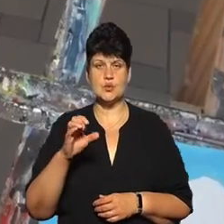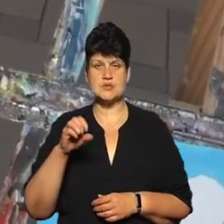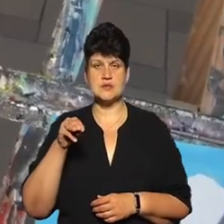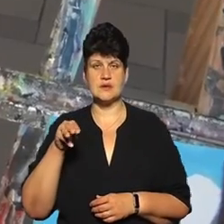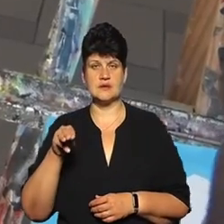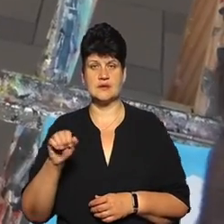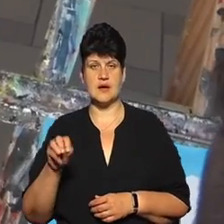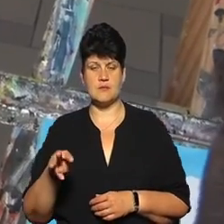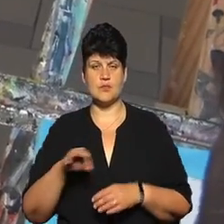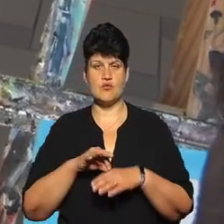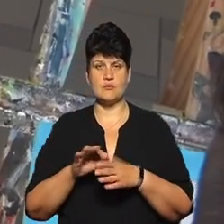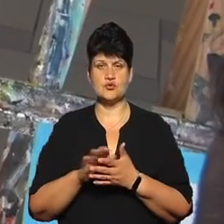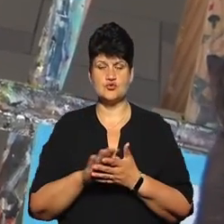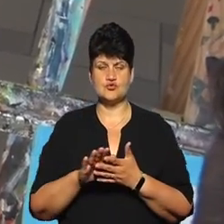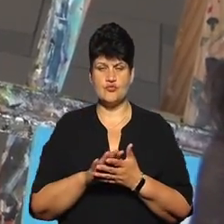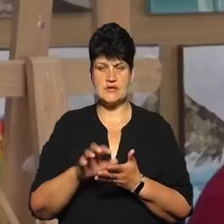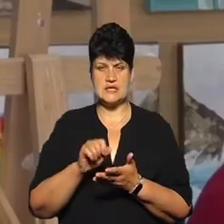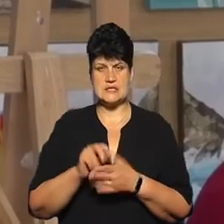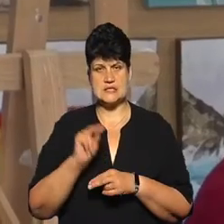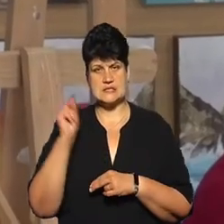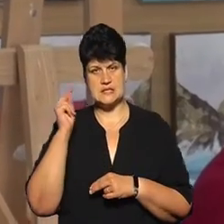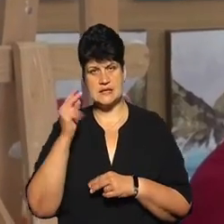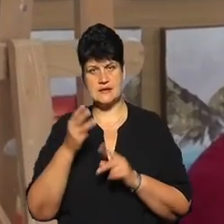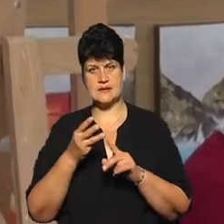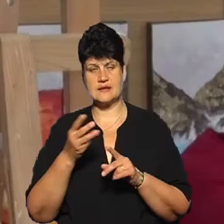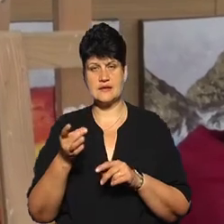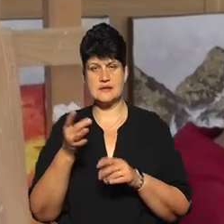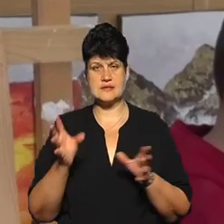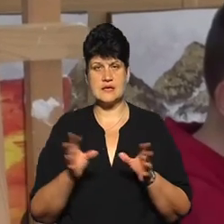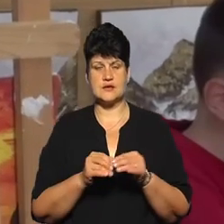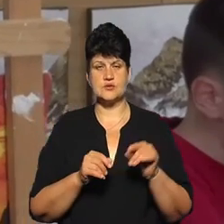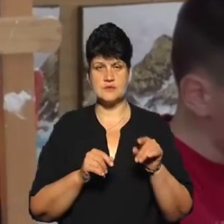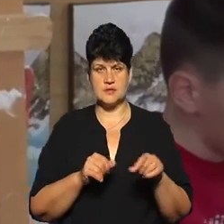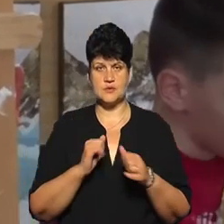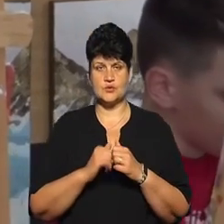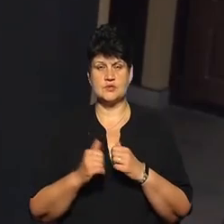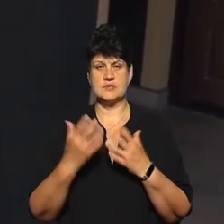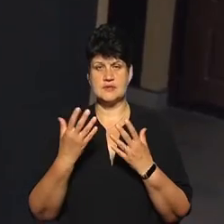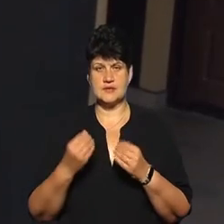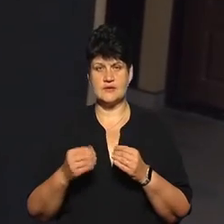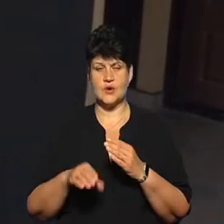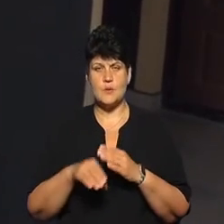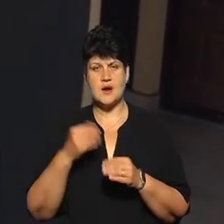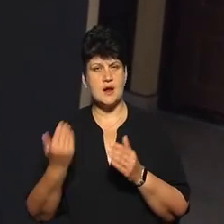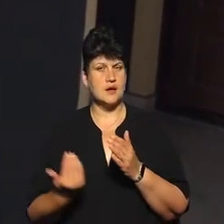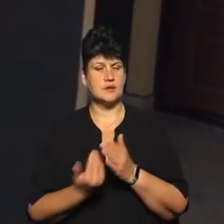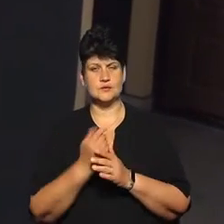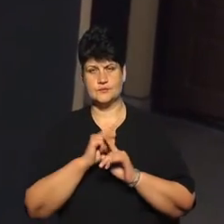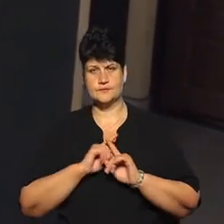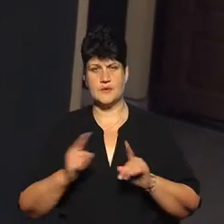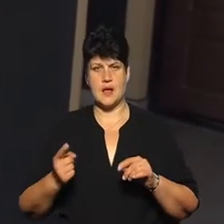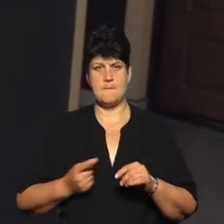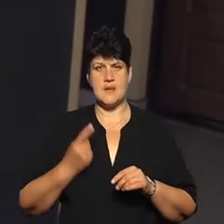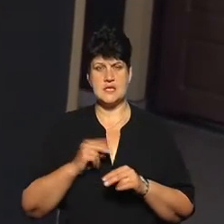безкоштовні заняття для дітей-переселенців втретє. Разом з ними, каже Рустам, щоразу обирає новий образ для майстер-класу. Це